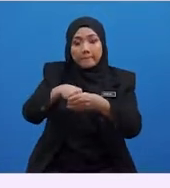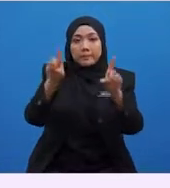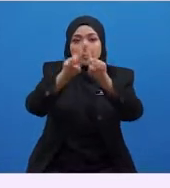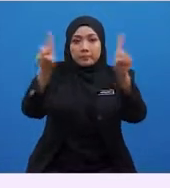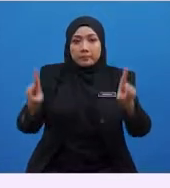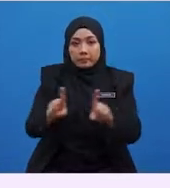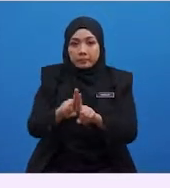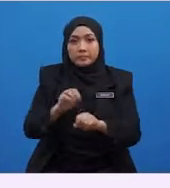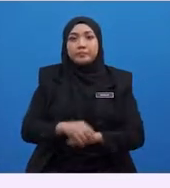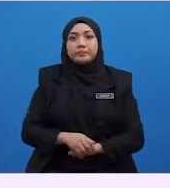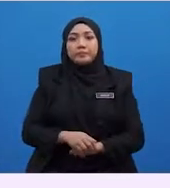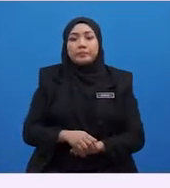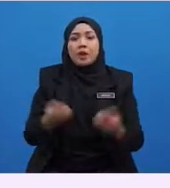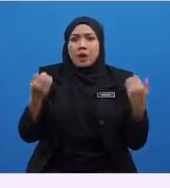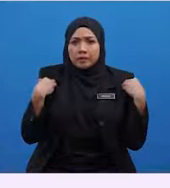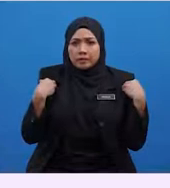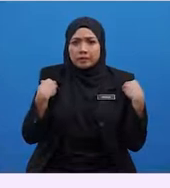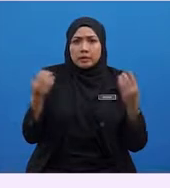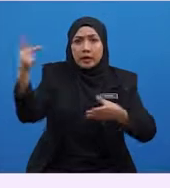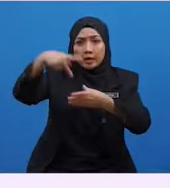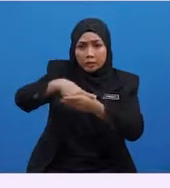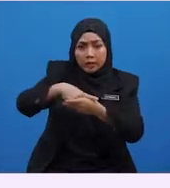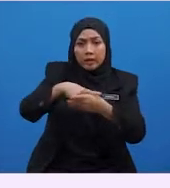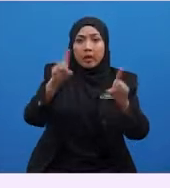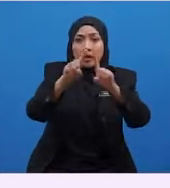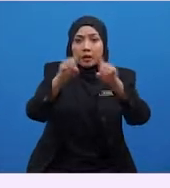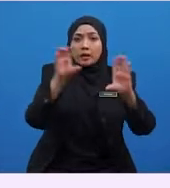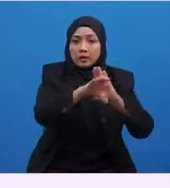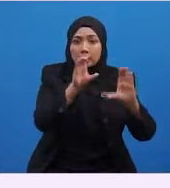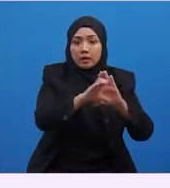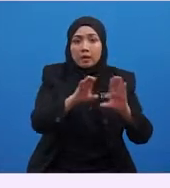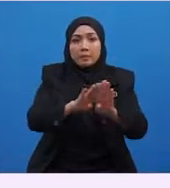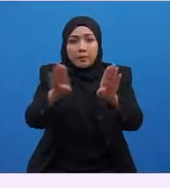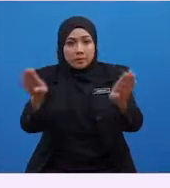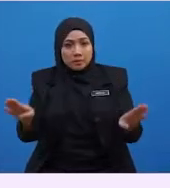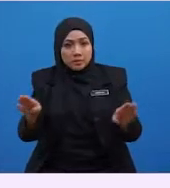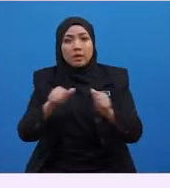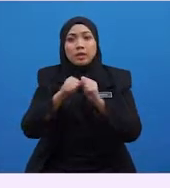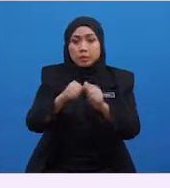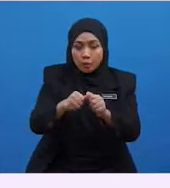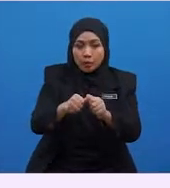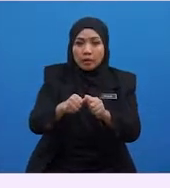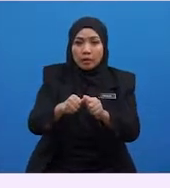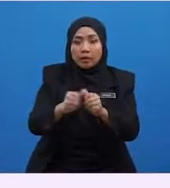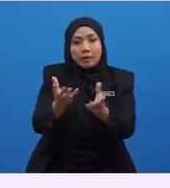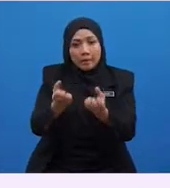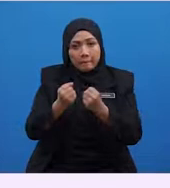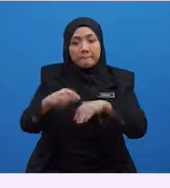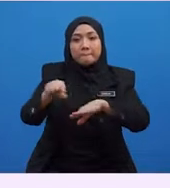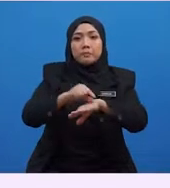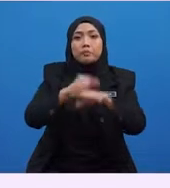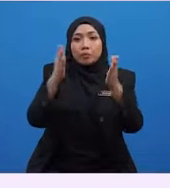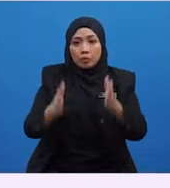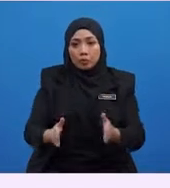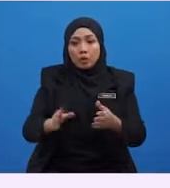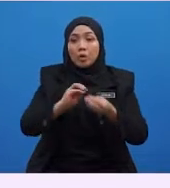kandungan data yang dipaparkan berbeza mengikut kehendak dan permintaan pengguna. Keempat,